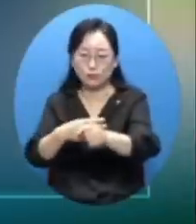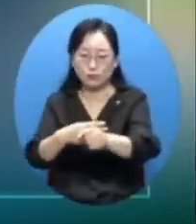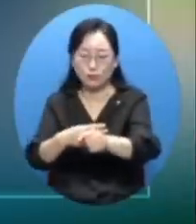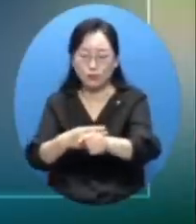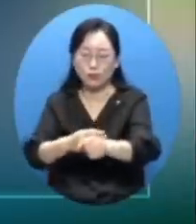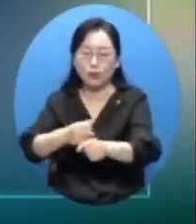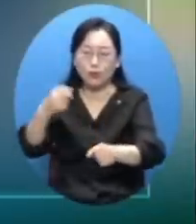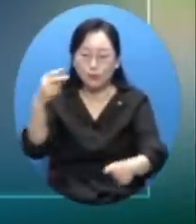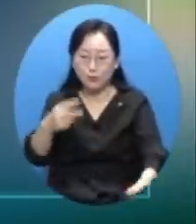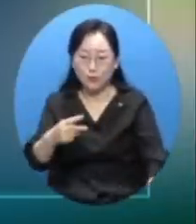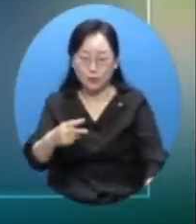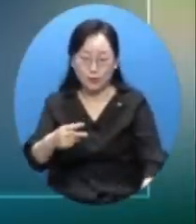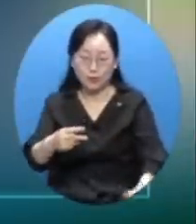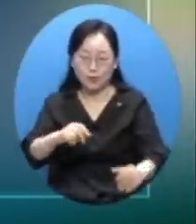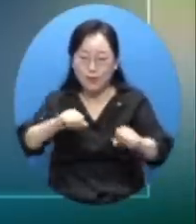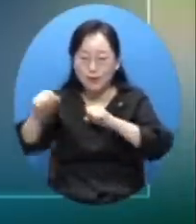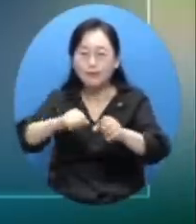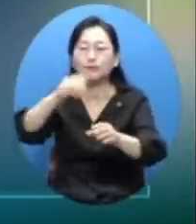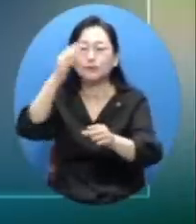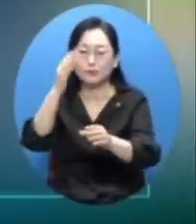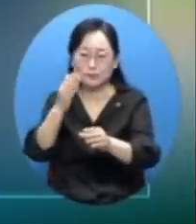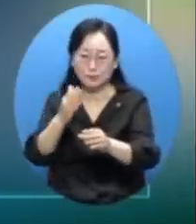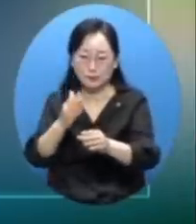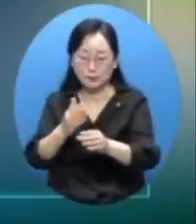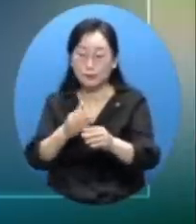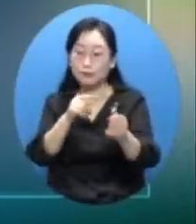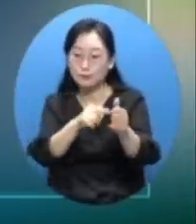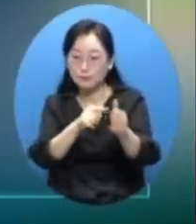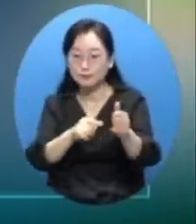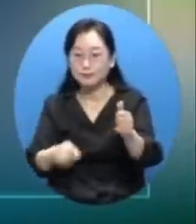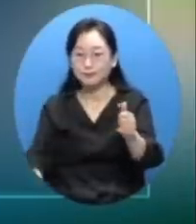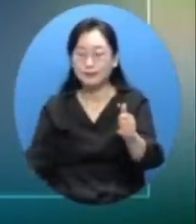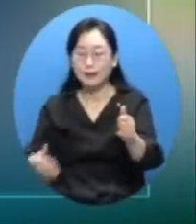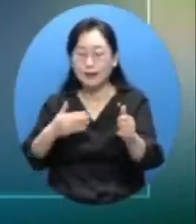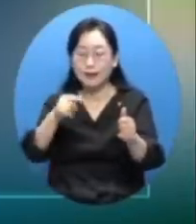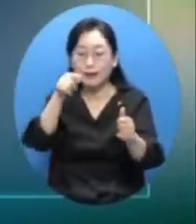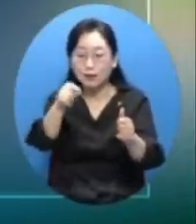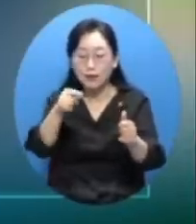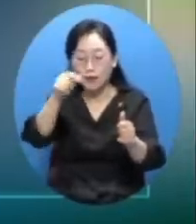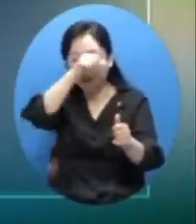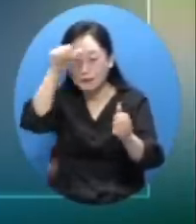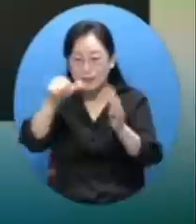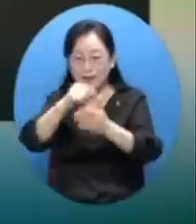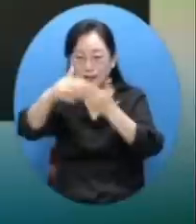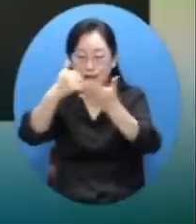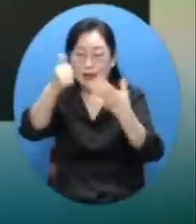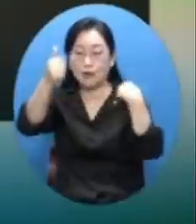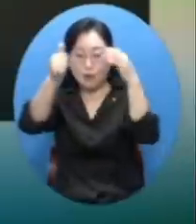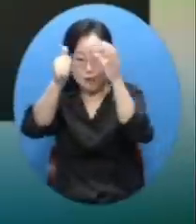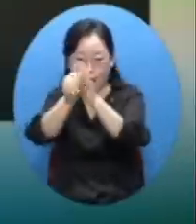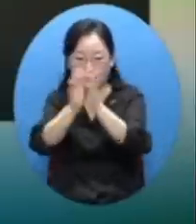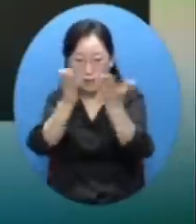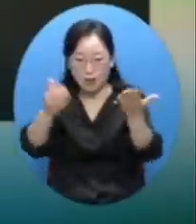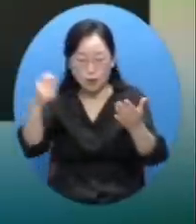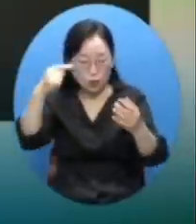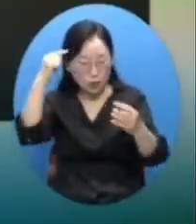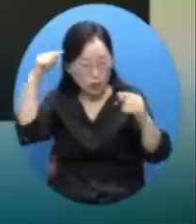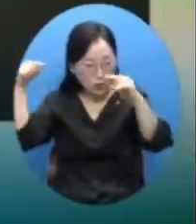귀하게 연구활동하고 계시던 박사님이신데 내 인생을 걸어라 반응이라고 하는 책을 내셨습니다.